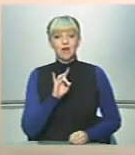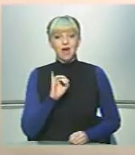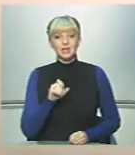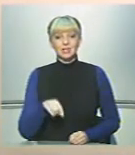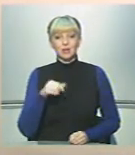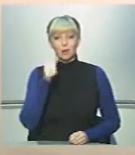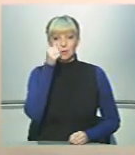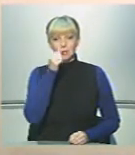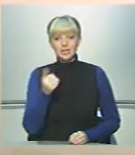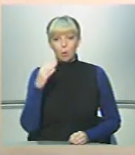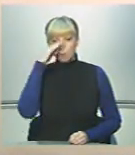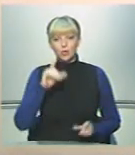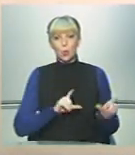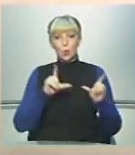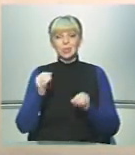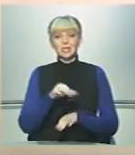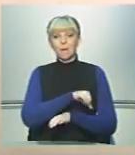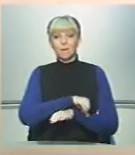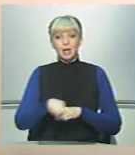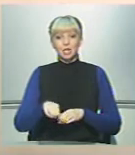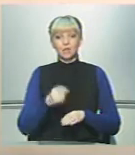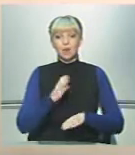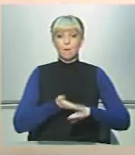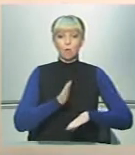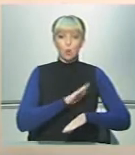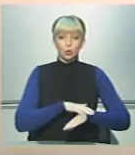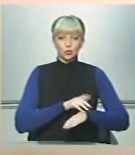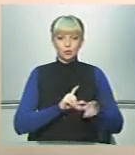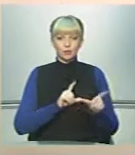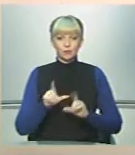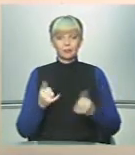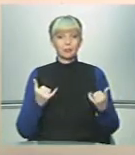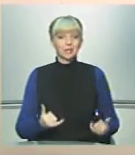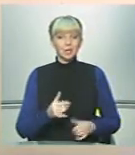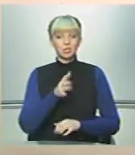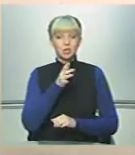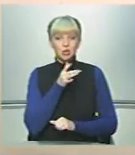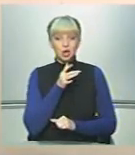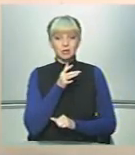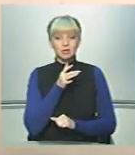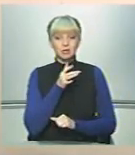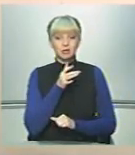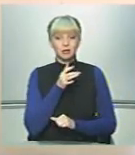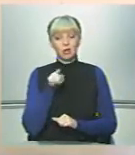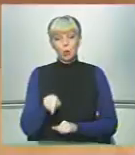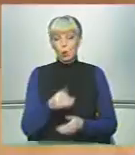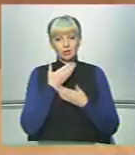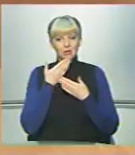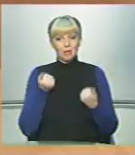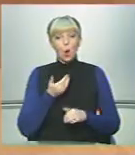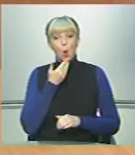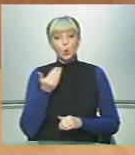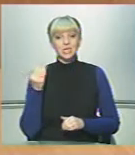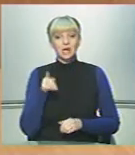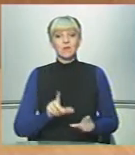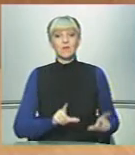місяці його батько виїхав за межі з Польщі. І на даний час, значить, вдома його немає. Останній